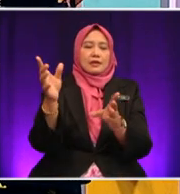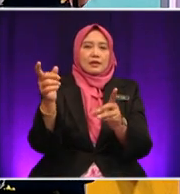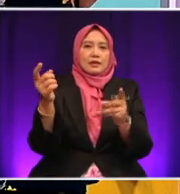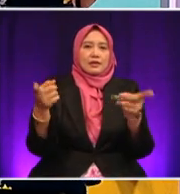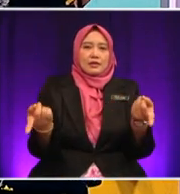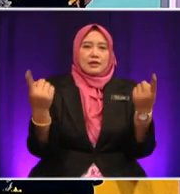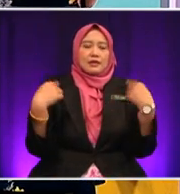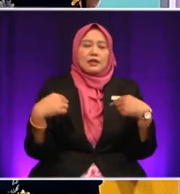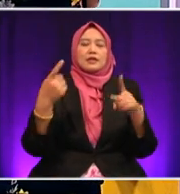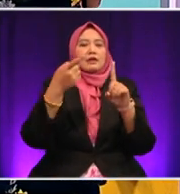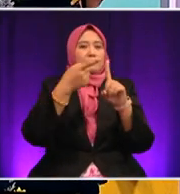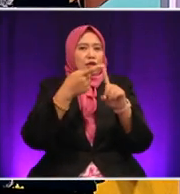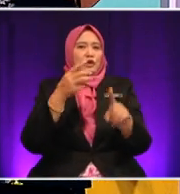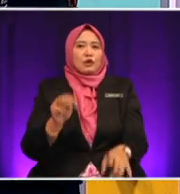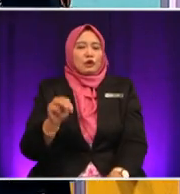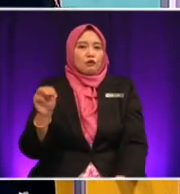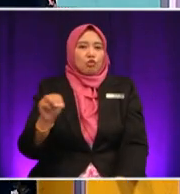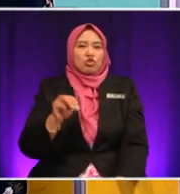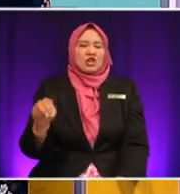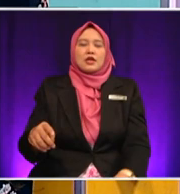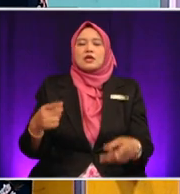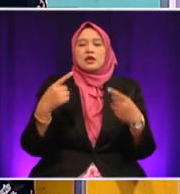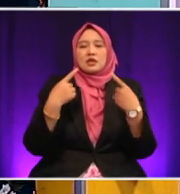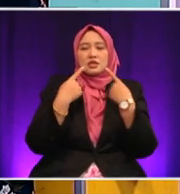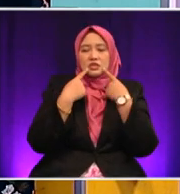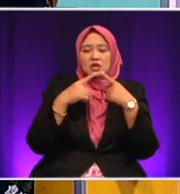yang sesuai yang logic di akal lah janganlah